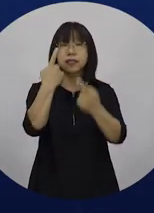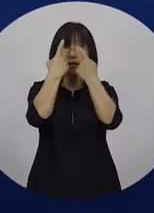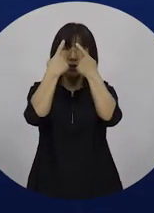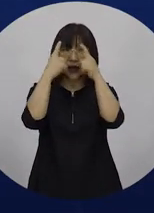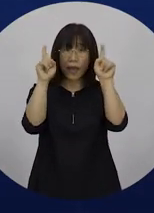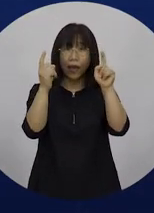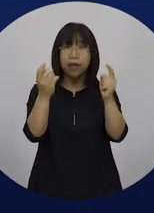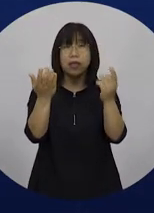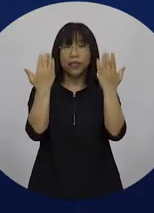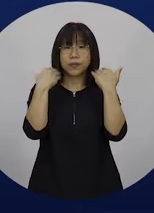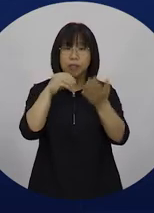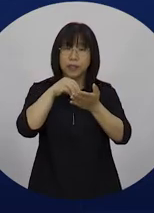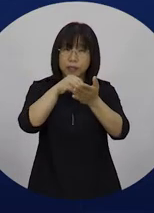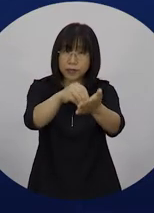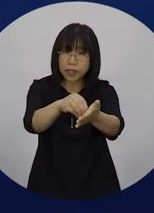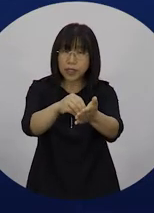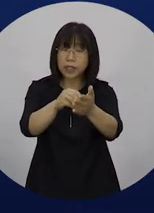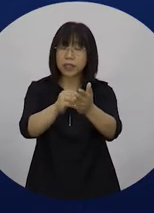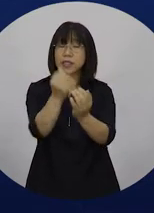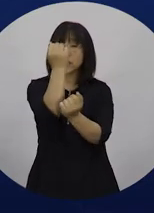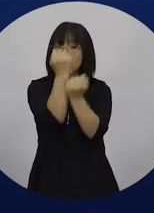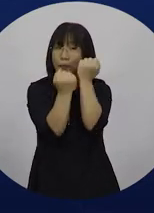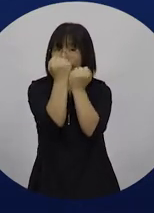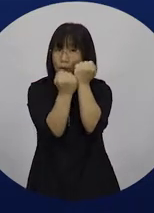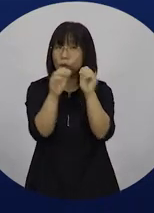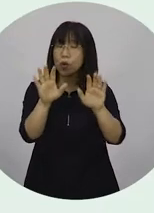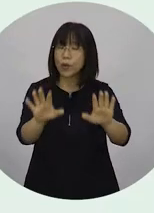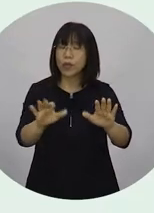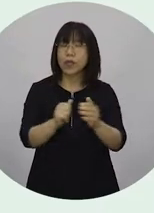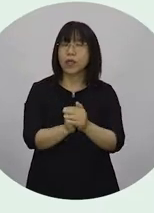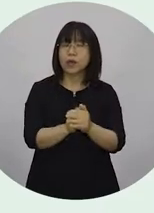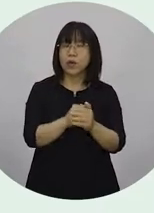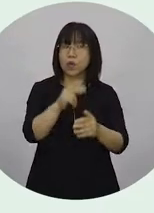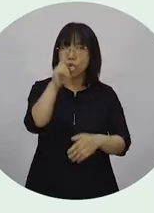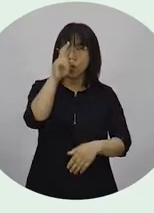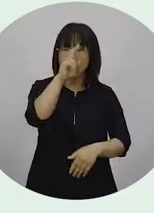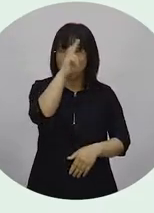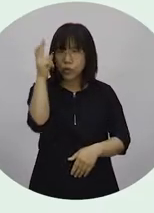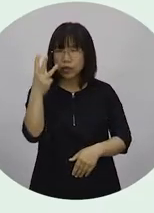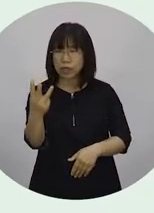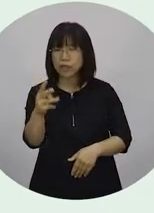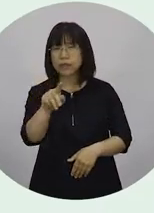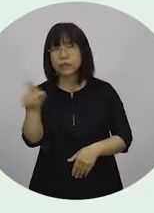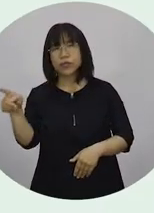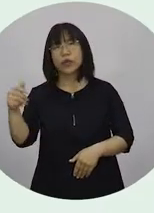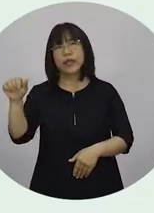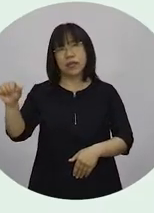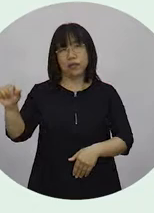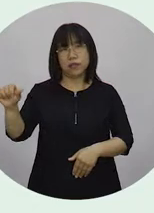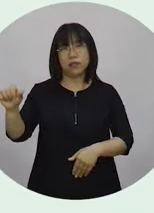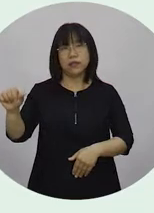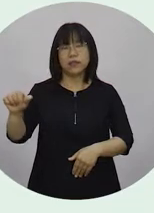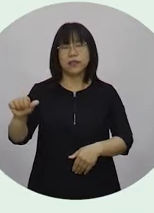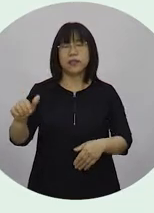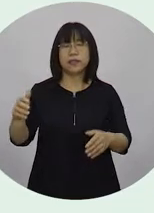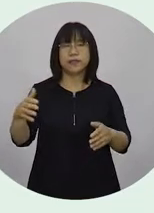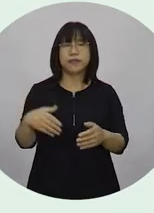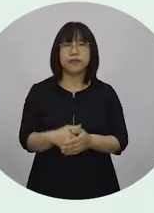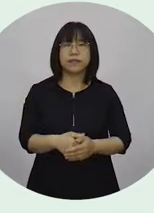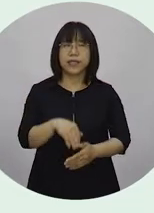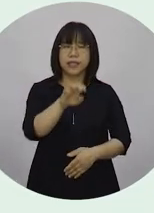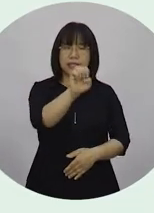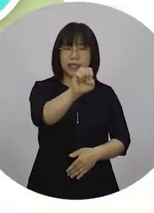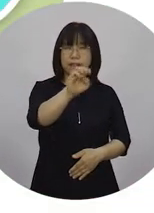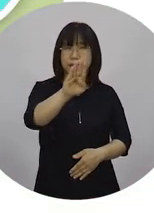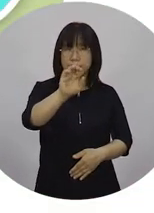2022학년도 수시설명회는 오는 6월 29일 오후 3시부터 5시까지 2시간 동안 진행됩니다.